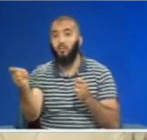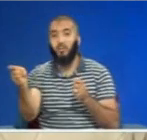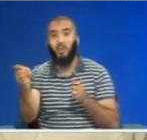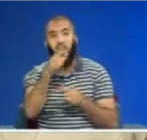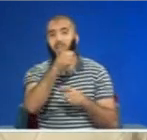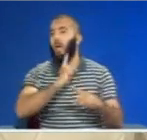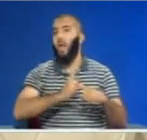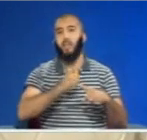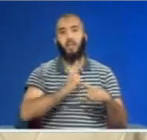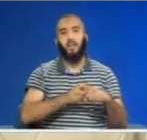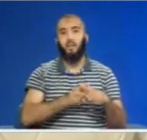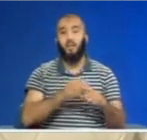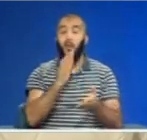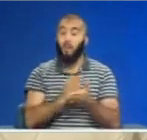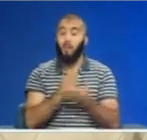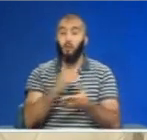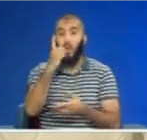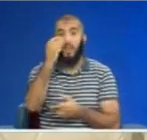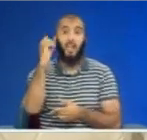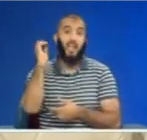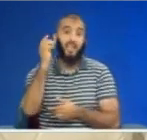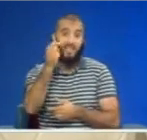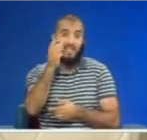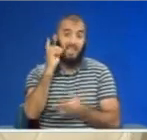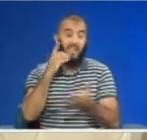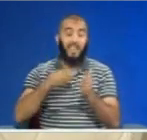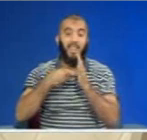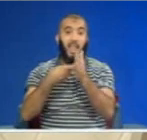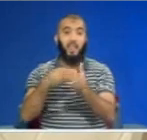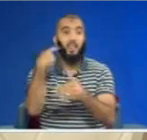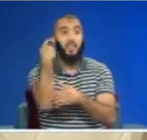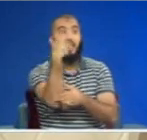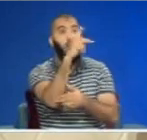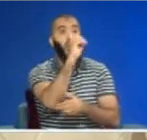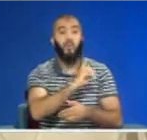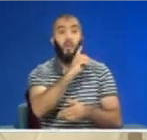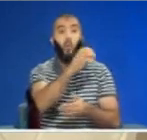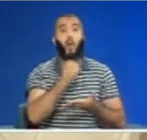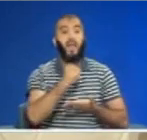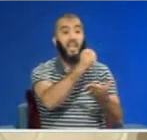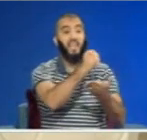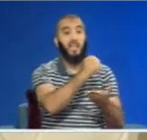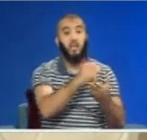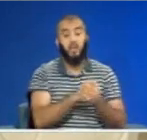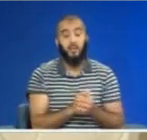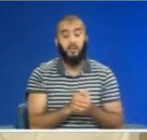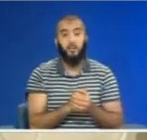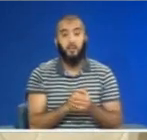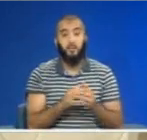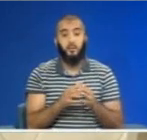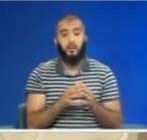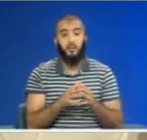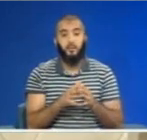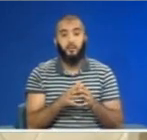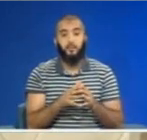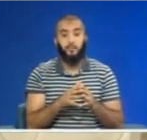الذين أعيد إليهم المال إذا استطاعوا أن يسألوا هل يعلم جميع إخوتك بالأمر